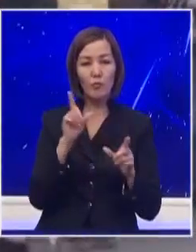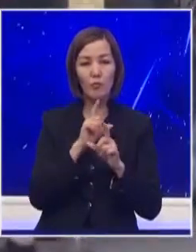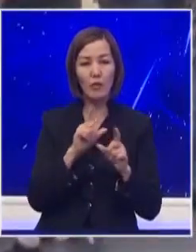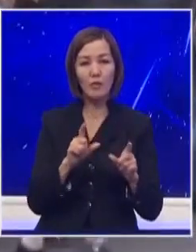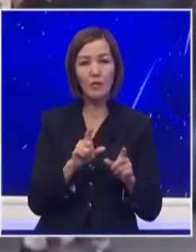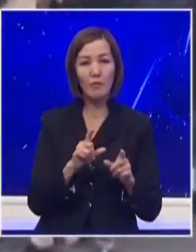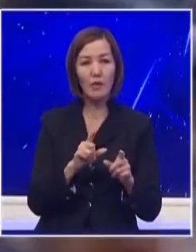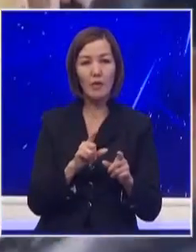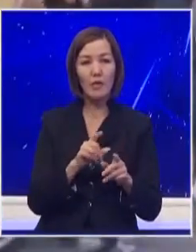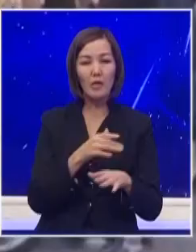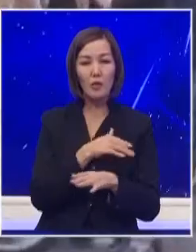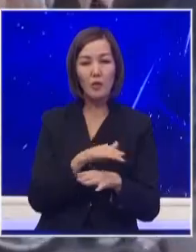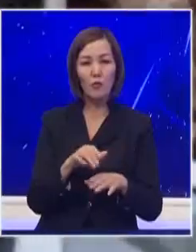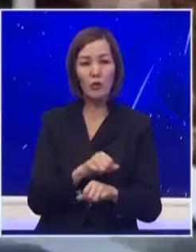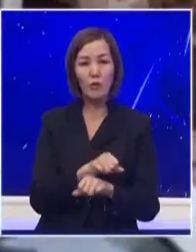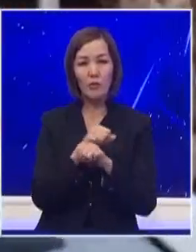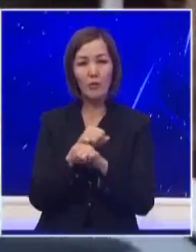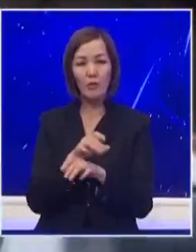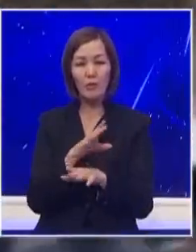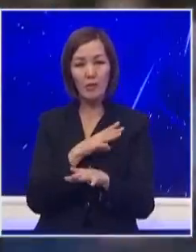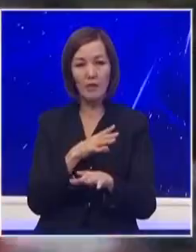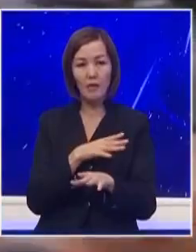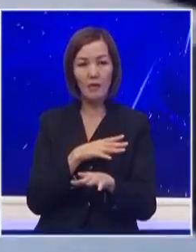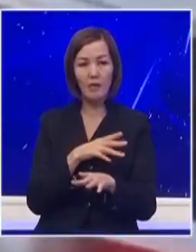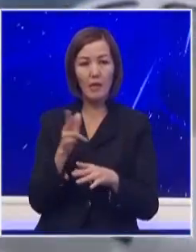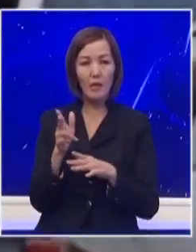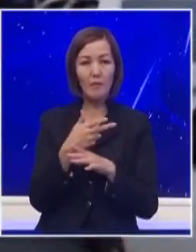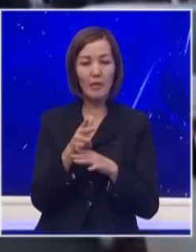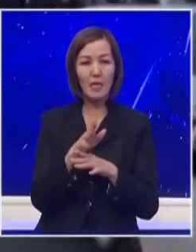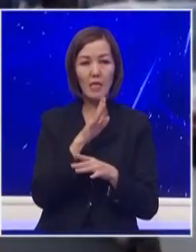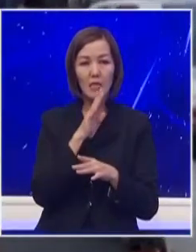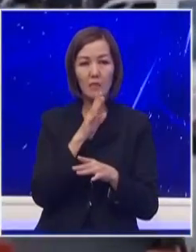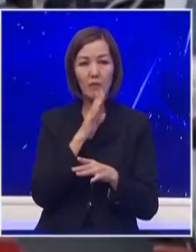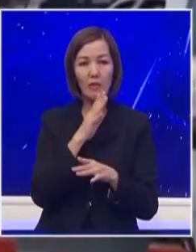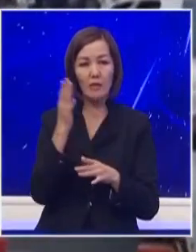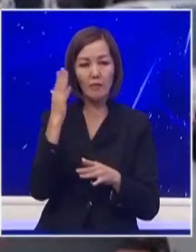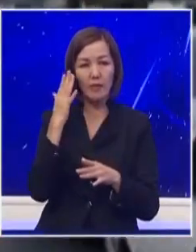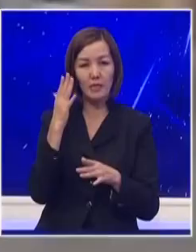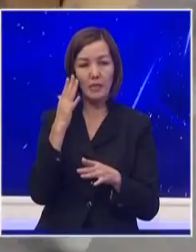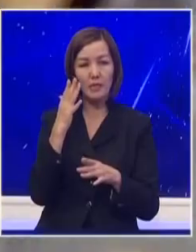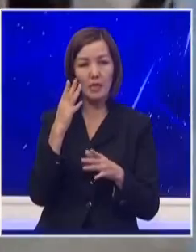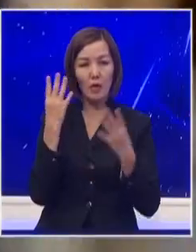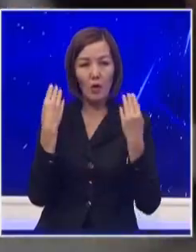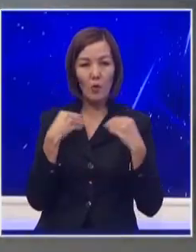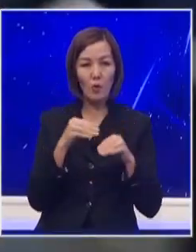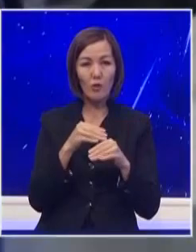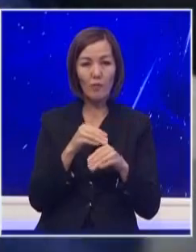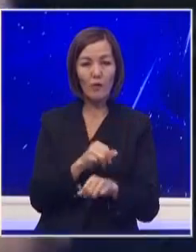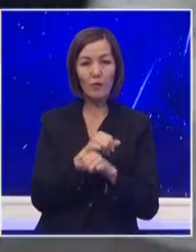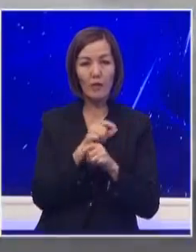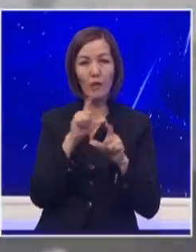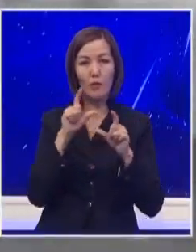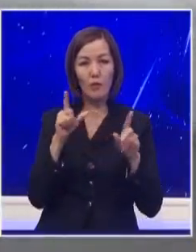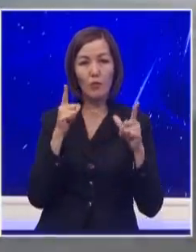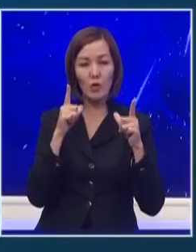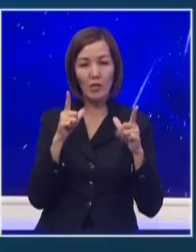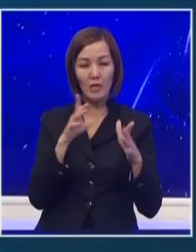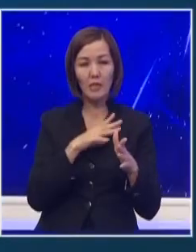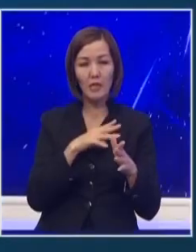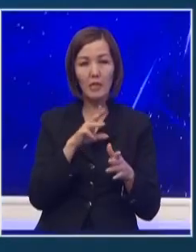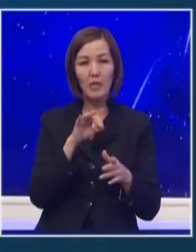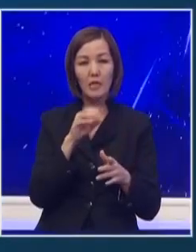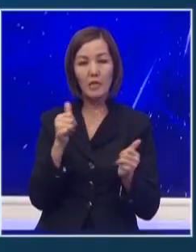көрсеткіш 10%-ке дейін түсуі тиіс. Ұлыбритания жұртында бұл күндер қымбатшылық қысып тұр. Халықтың өмір сүру сапасы нашарлап кеткен. Тапқан табысымыз